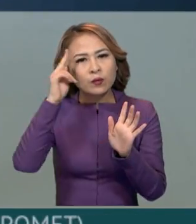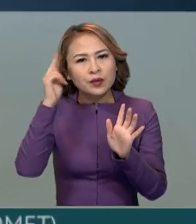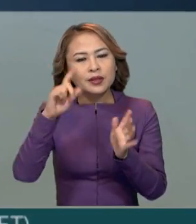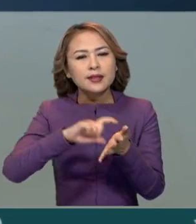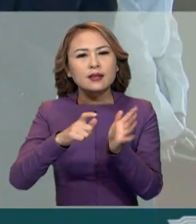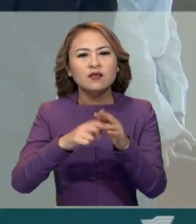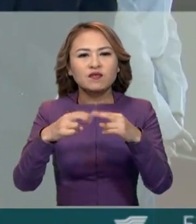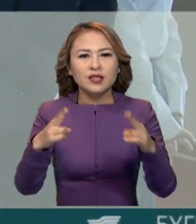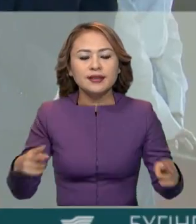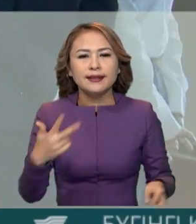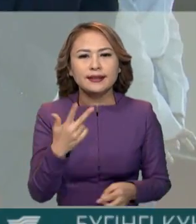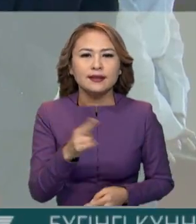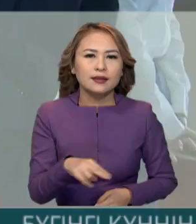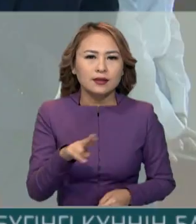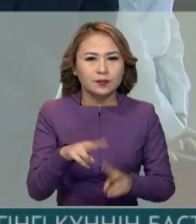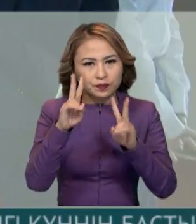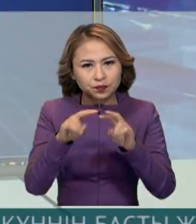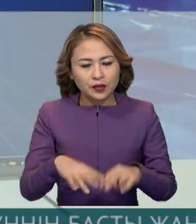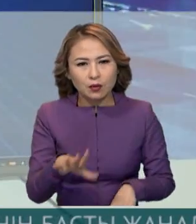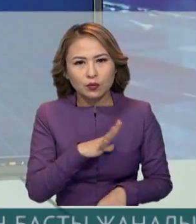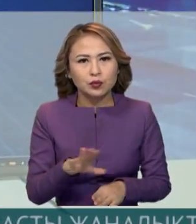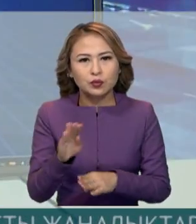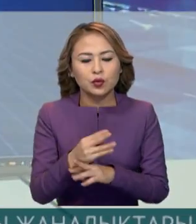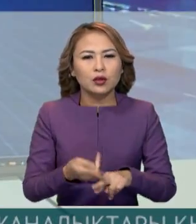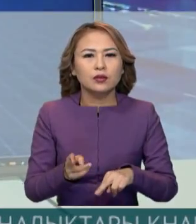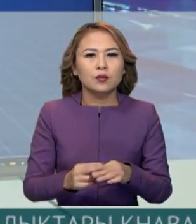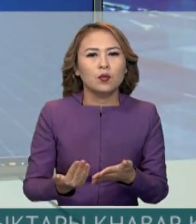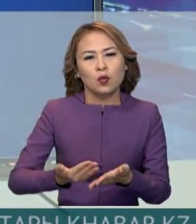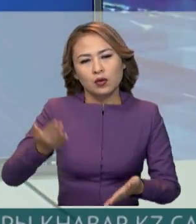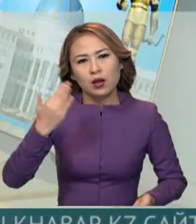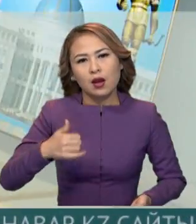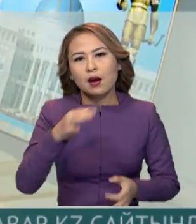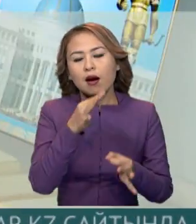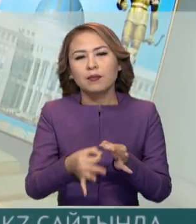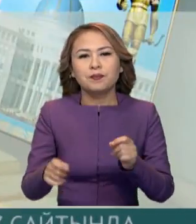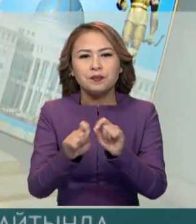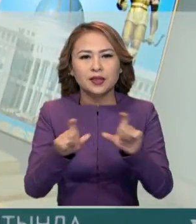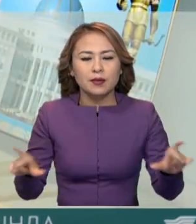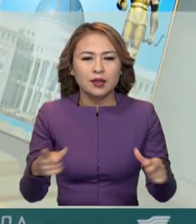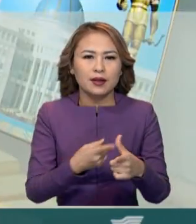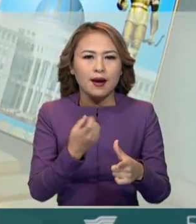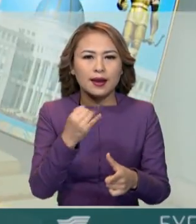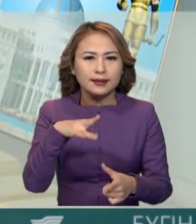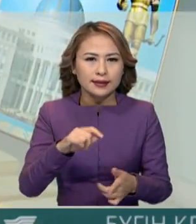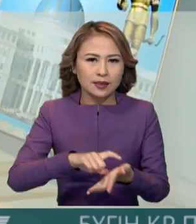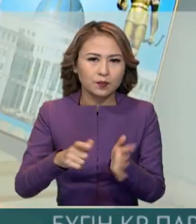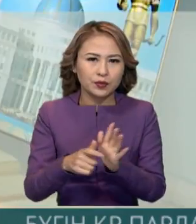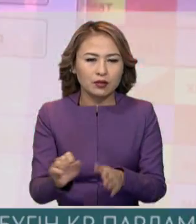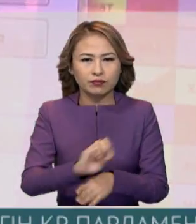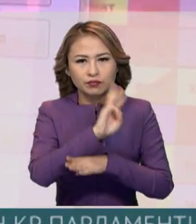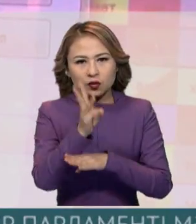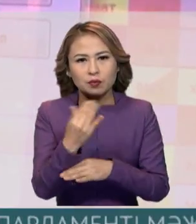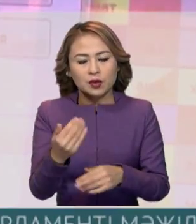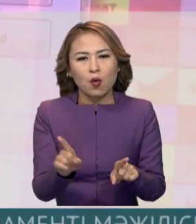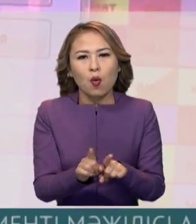9 оқушылар сарайында 3D зертханалар іске қосылды. Мұнан бөлек биыл аймақ мектептерінің бірқатарында IT сыныптар